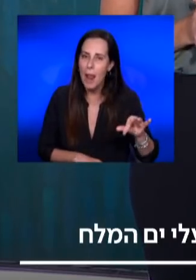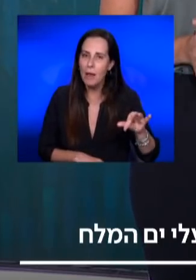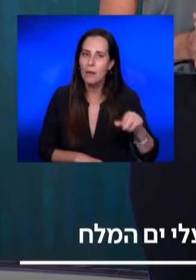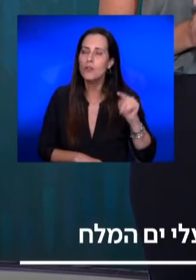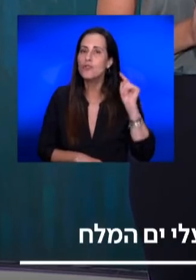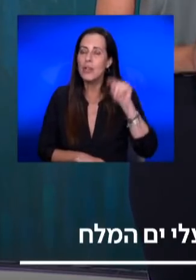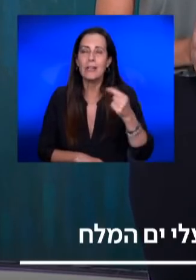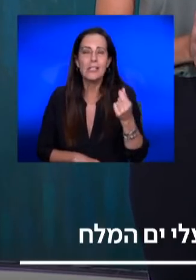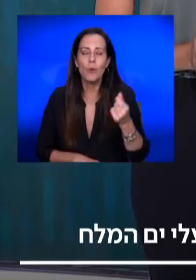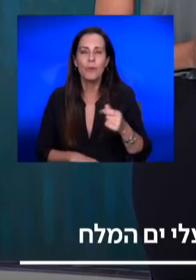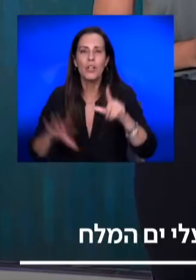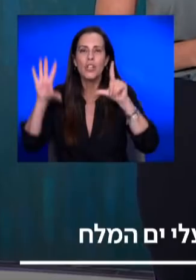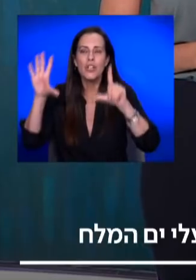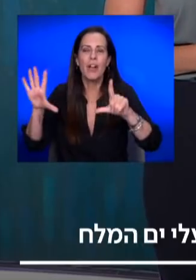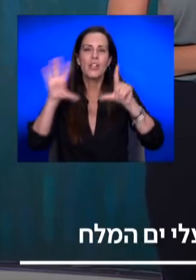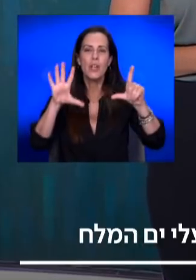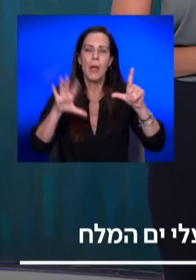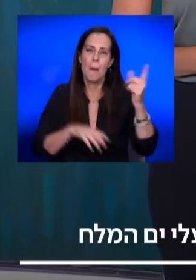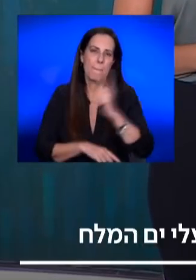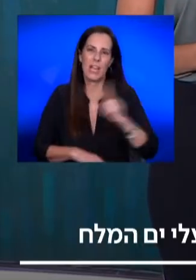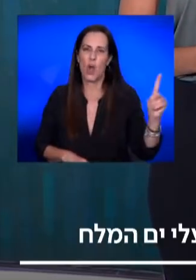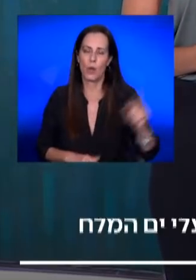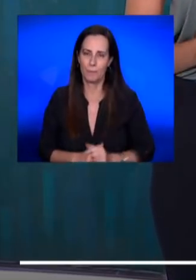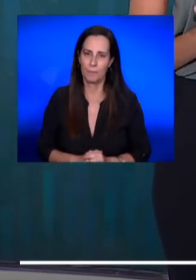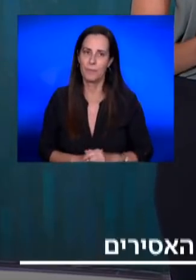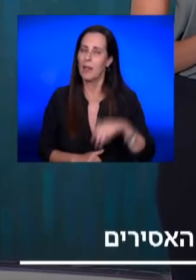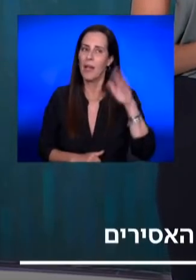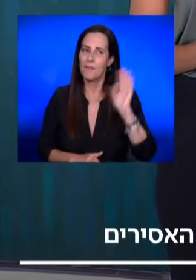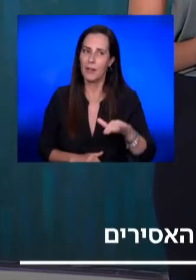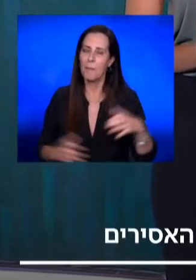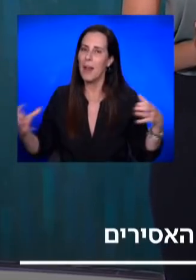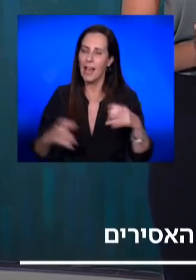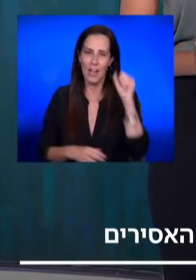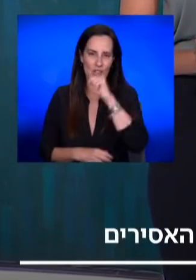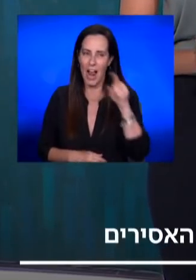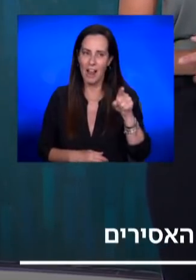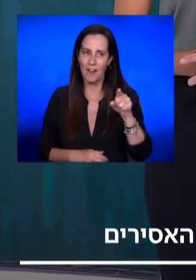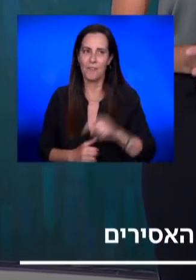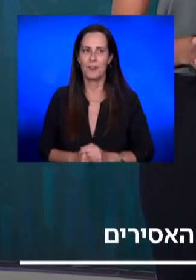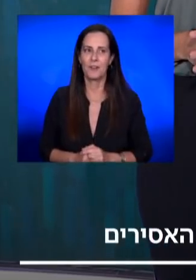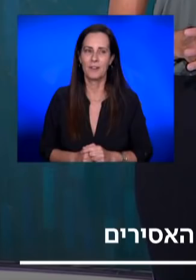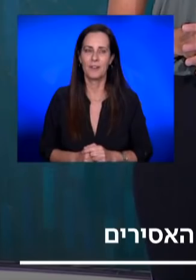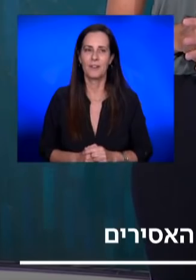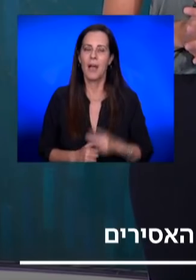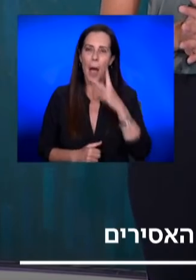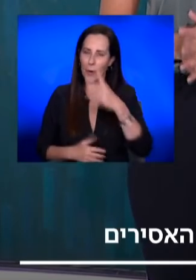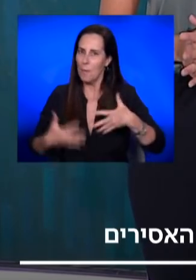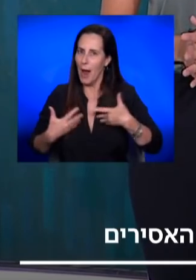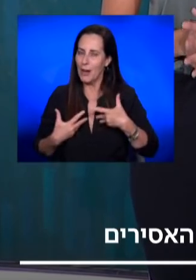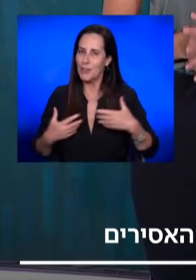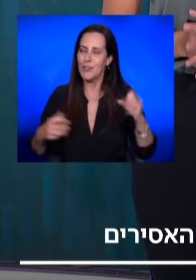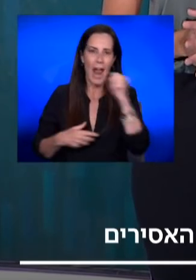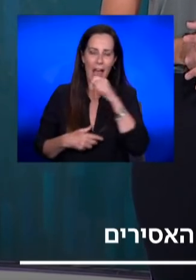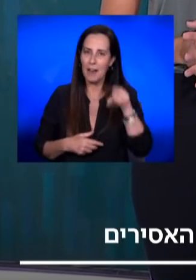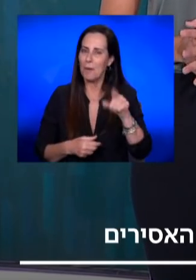שהגיע לסכום של 77 מיליון שקלים. וגם להקת שלווה בחיל האיילון, הביקור המרגש של חברי